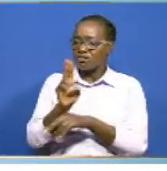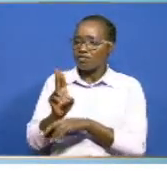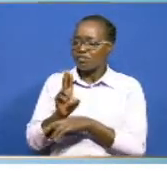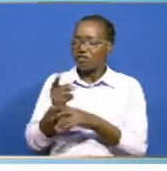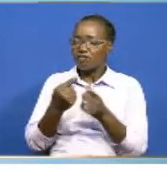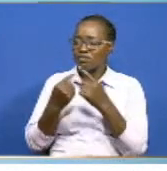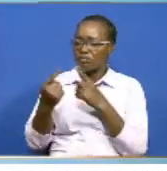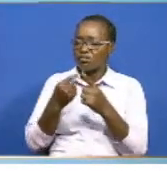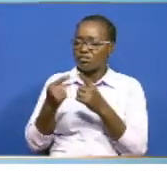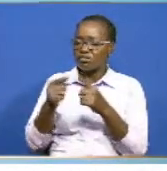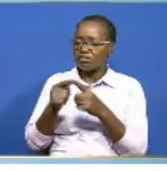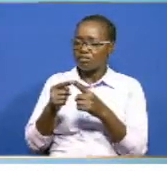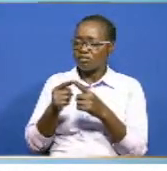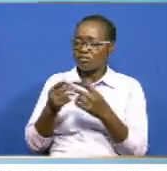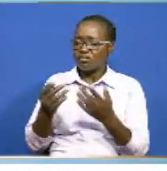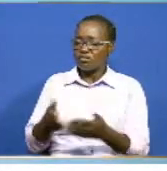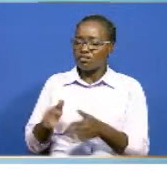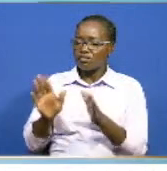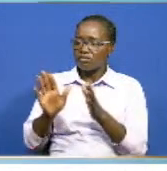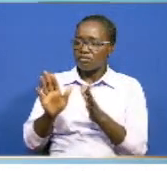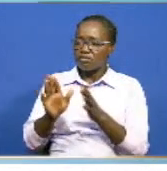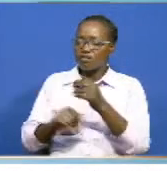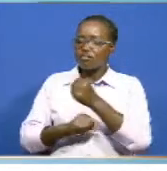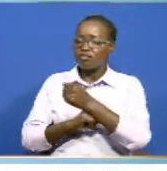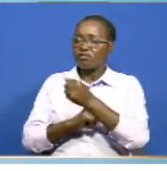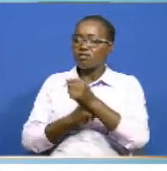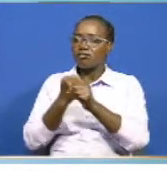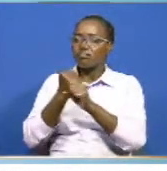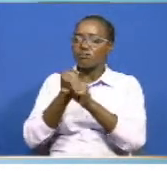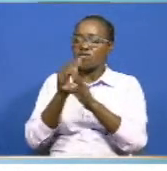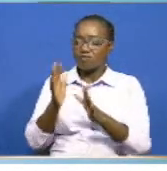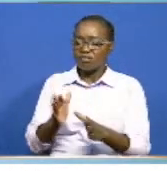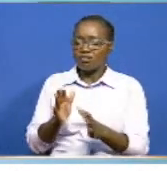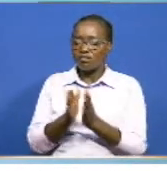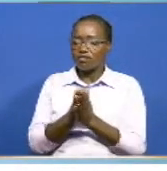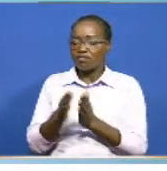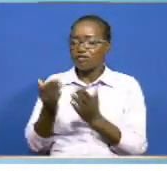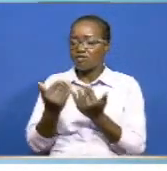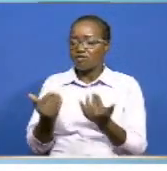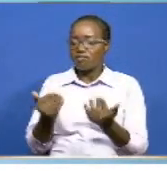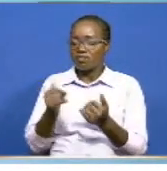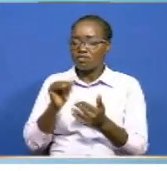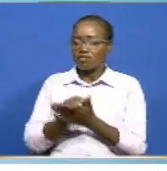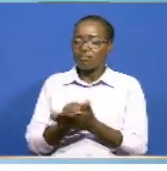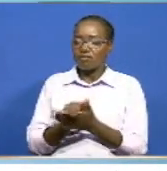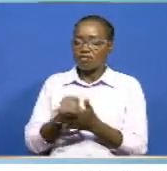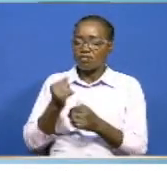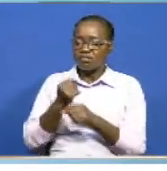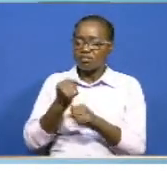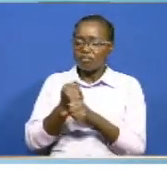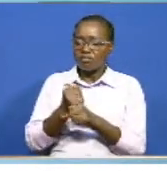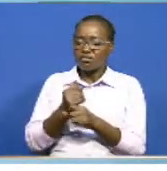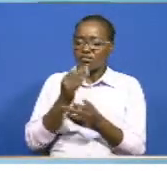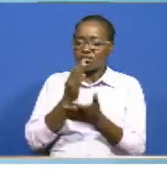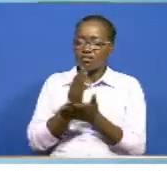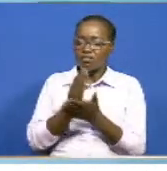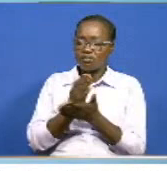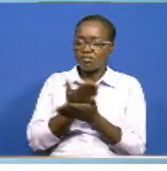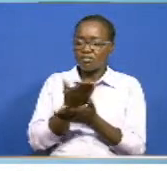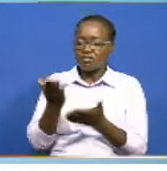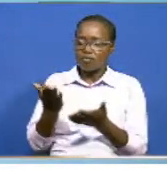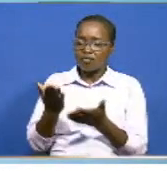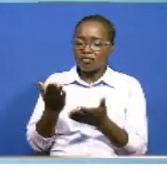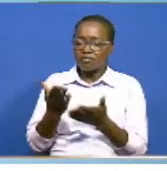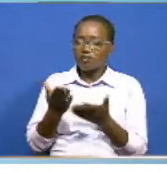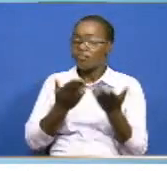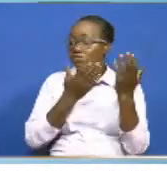wafuasi wao. Na kunazo vitu ambazo zinafanyika katika hii mitandao ya kijamii ambazo kweli hata hawa vijana